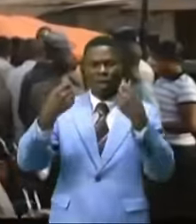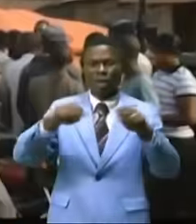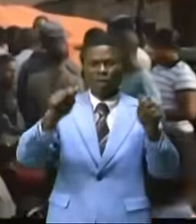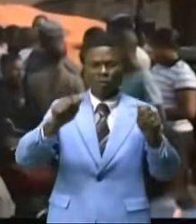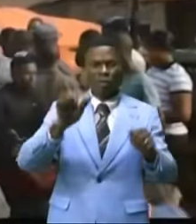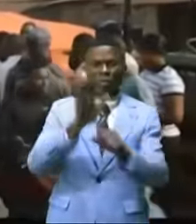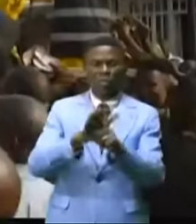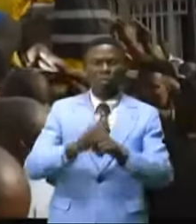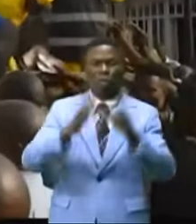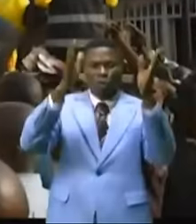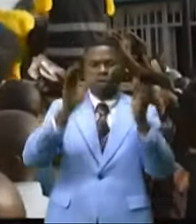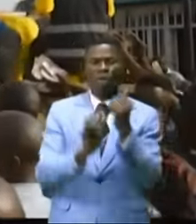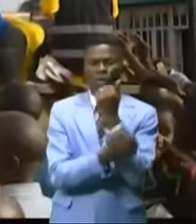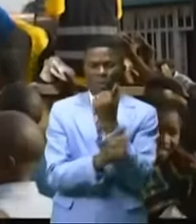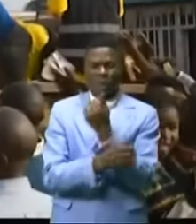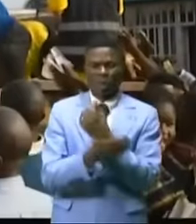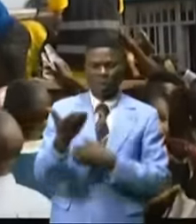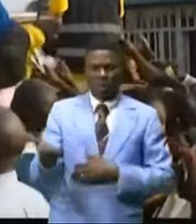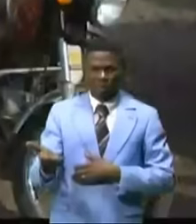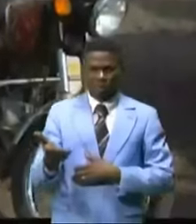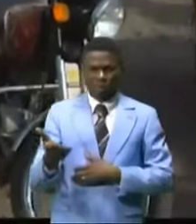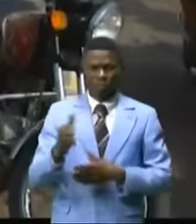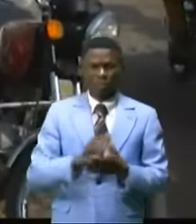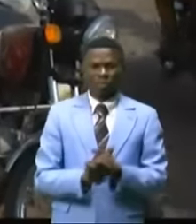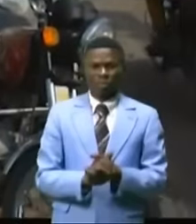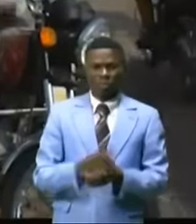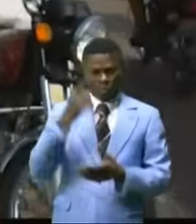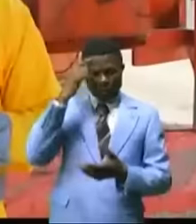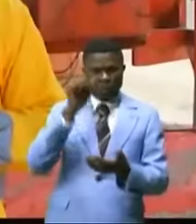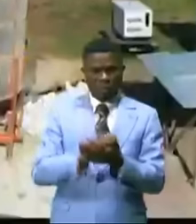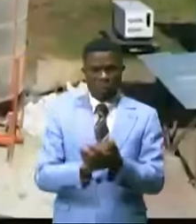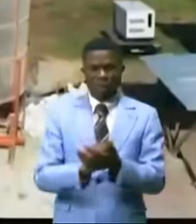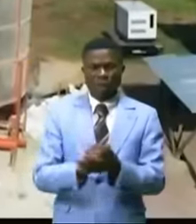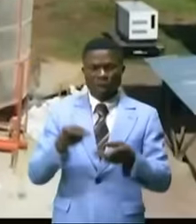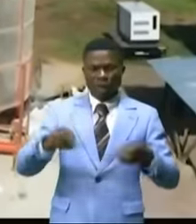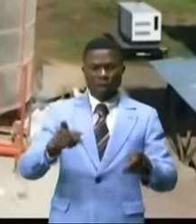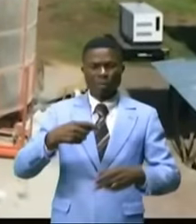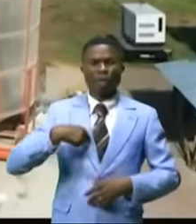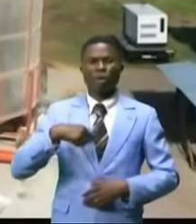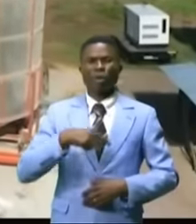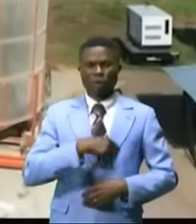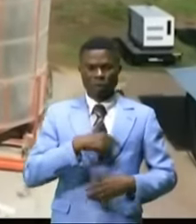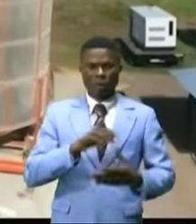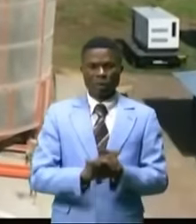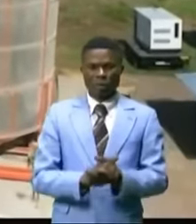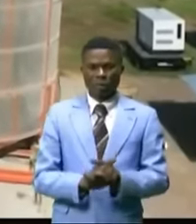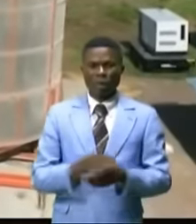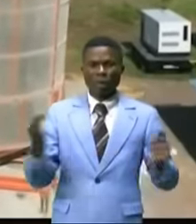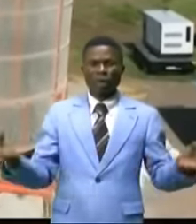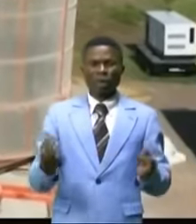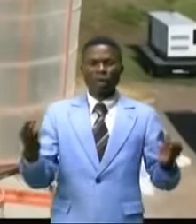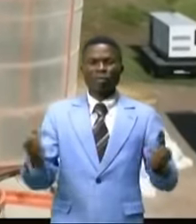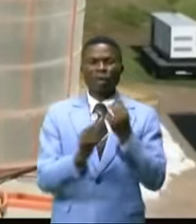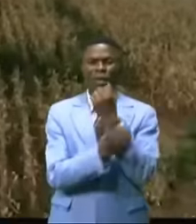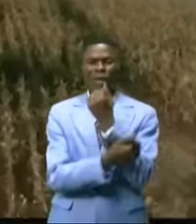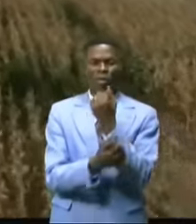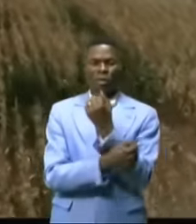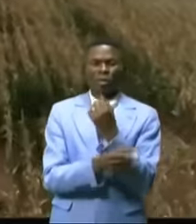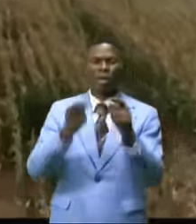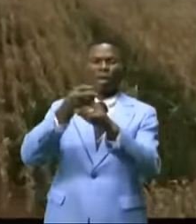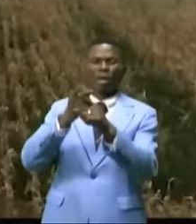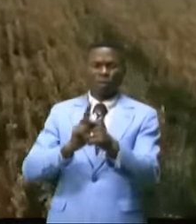milliers de sacs sur les marchés. Le séchage ici nous permet de sécher les maïs en